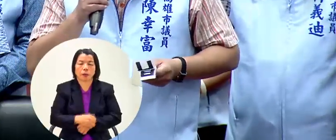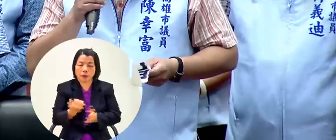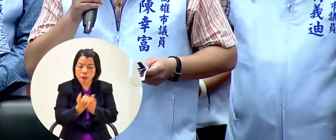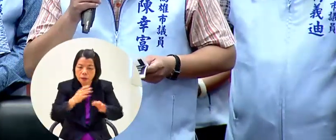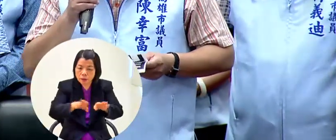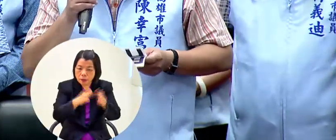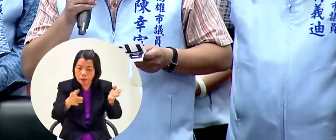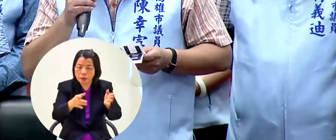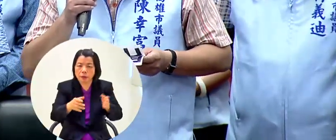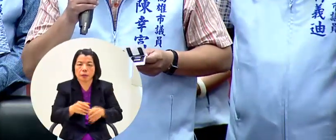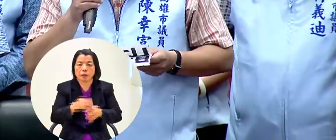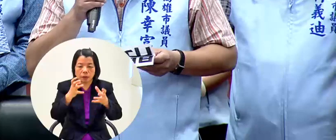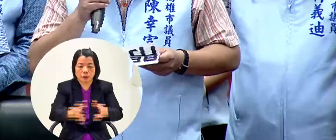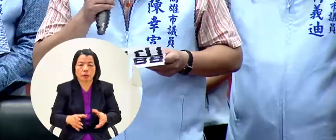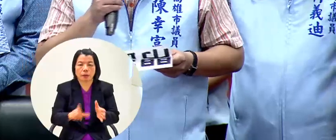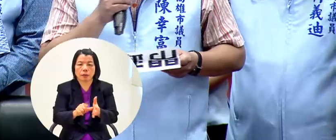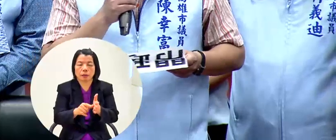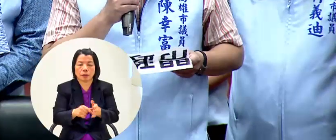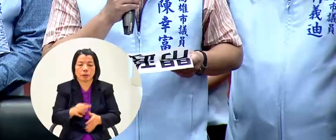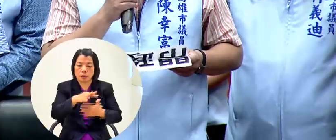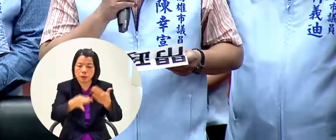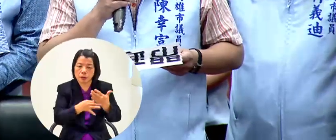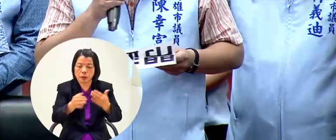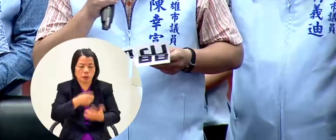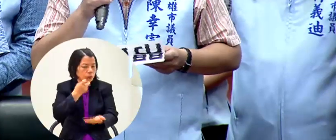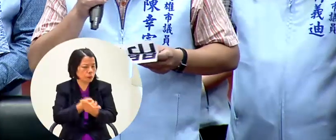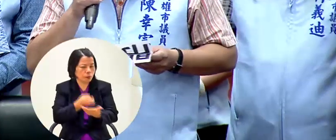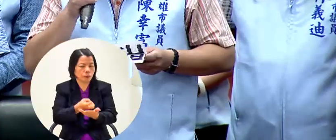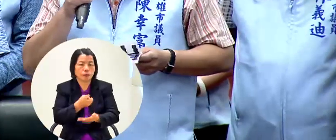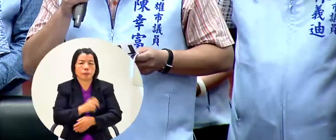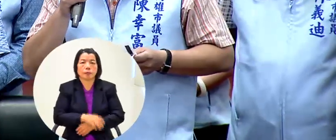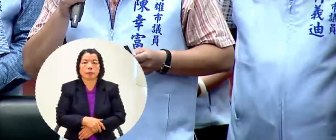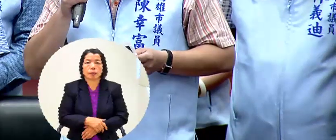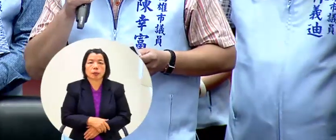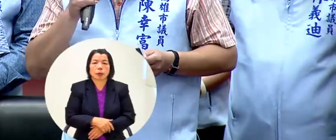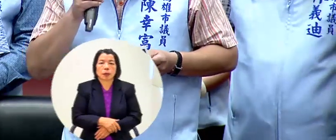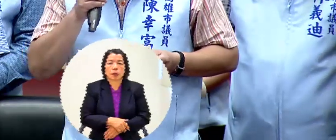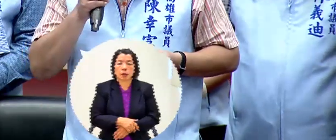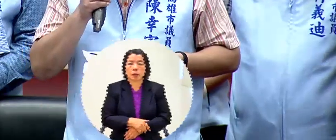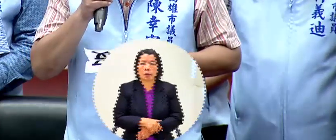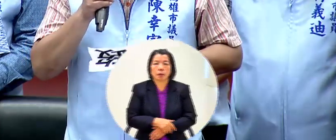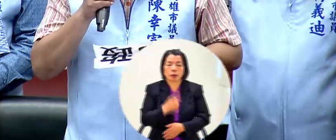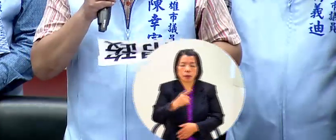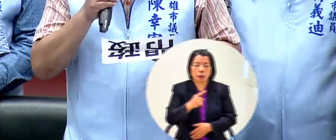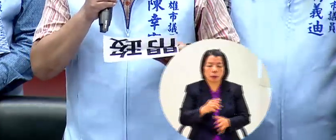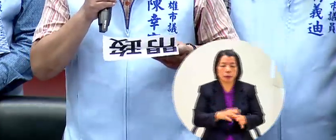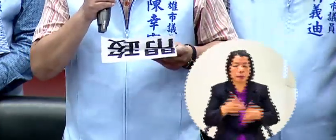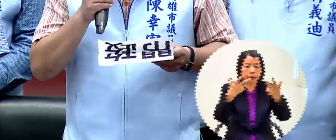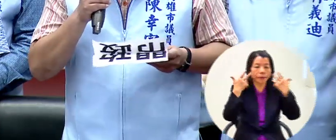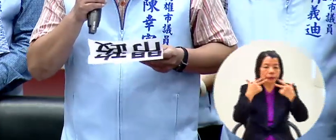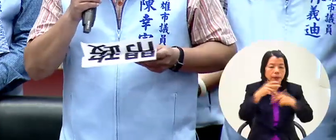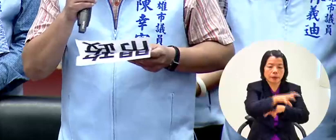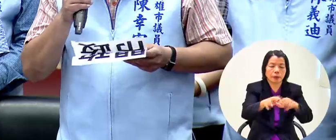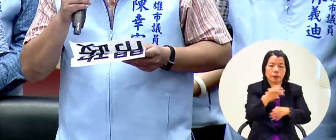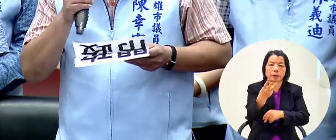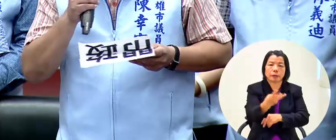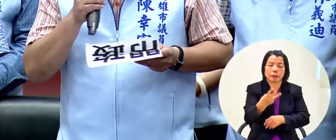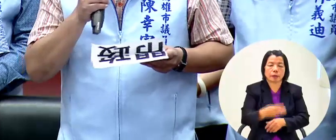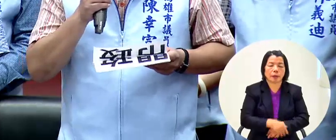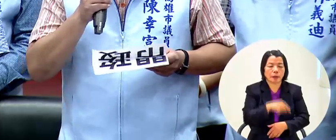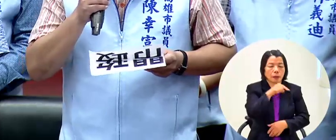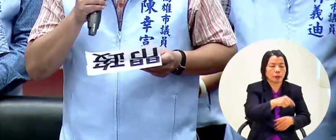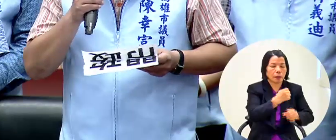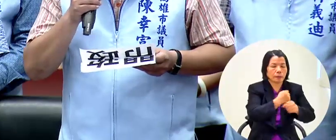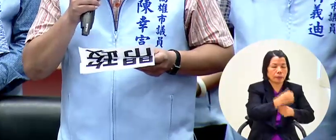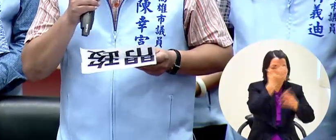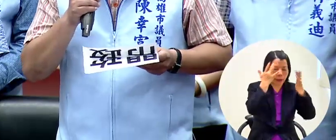候，因为这个条件非常的严苛，以至于我们在三个原乡，那么下桃园跟